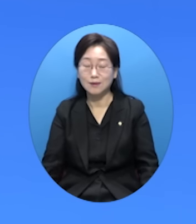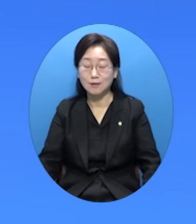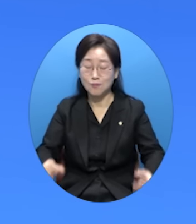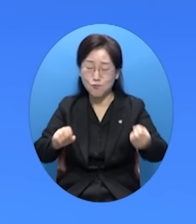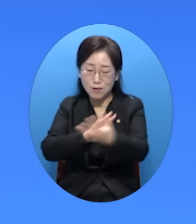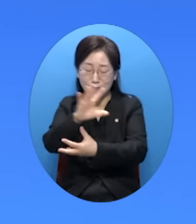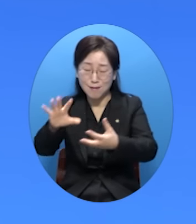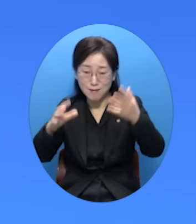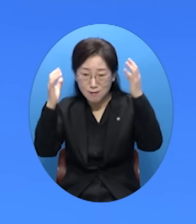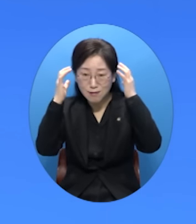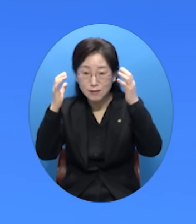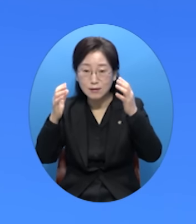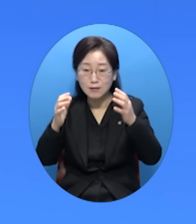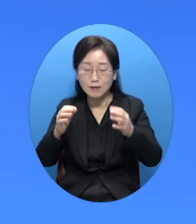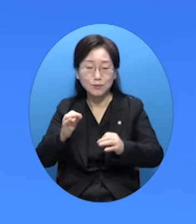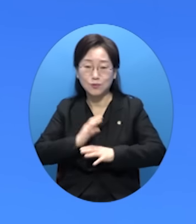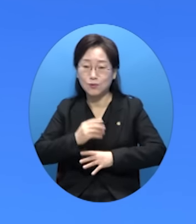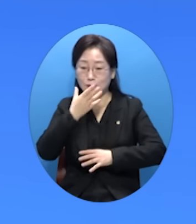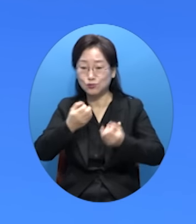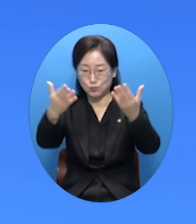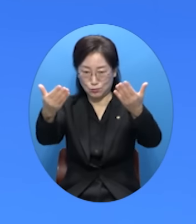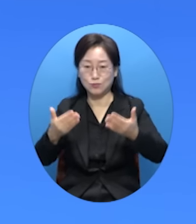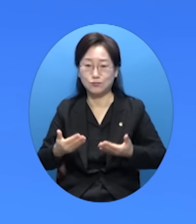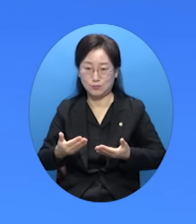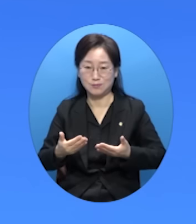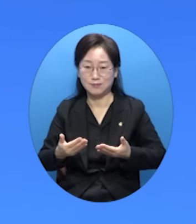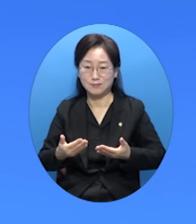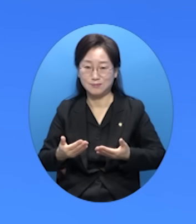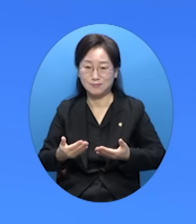환란은 우리에게 놀라운 축복을 가져옵니다.